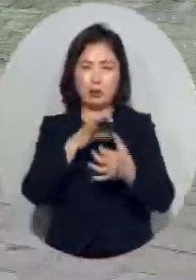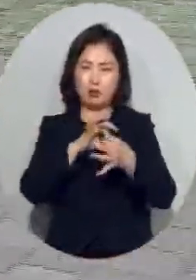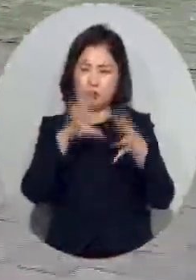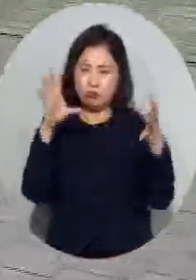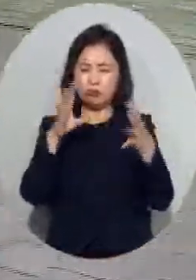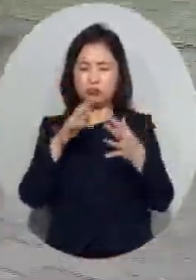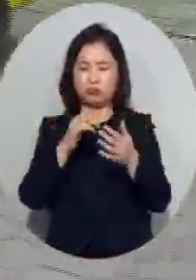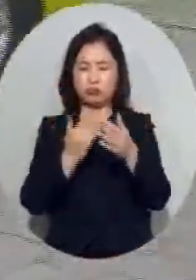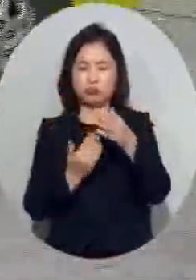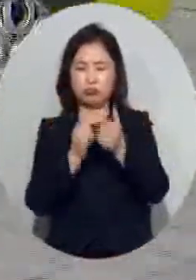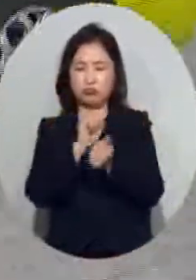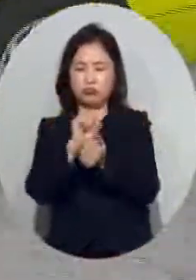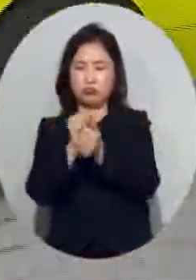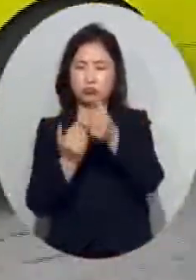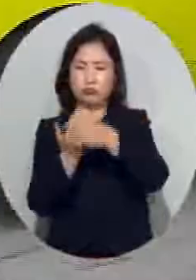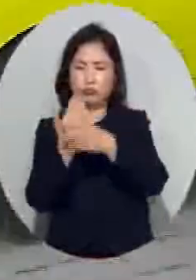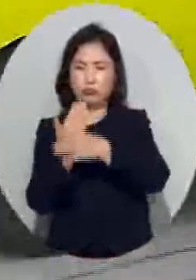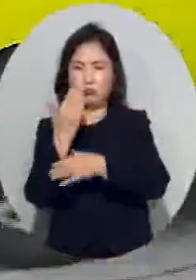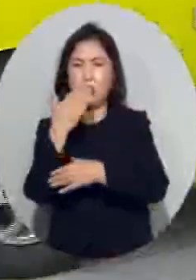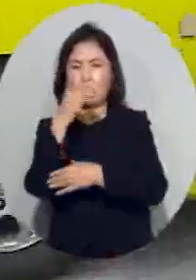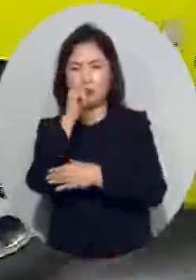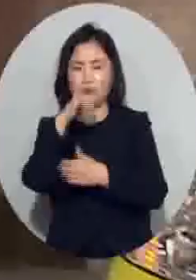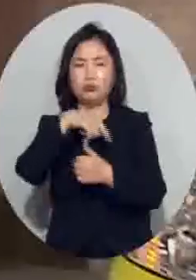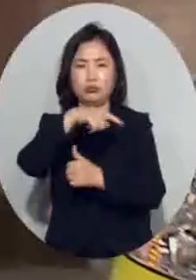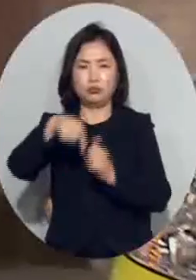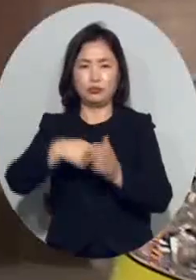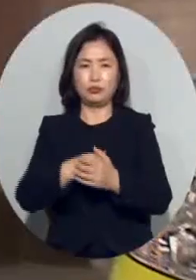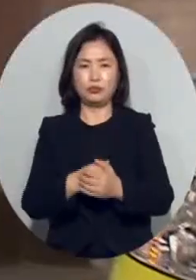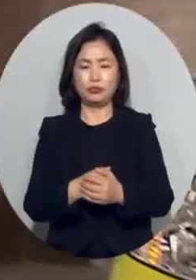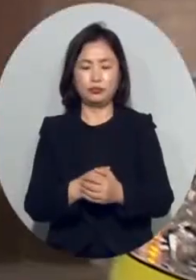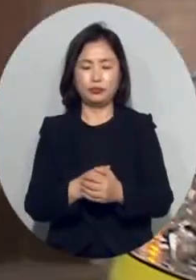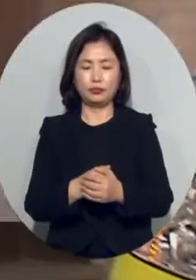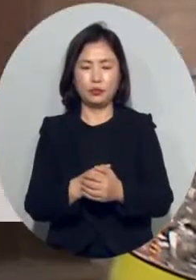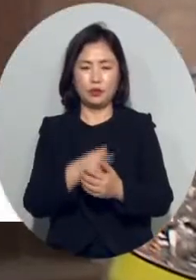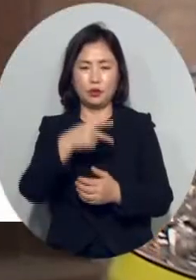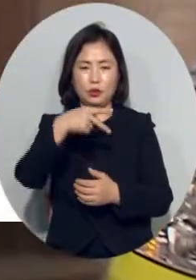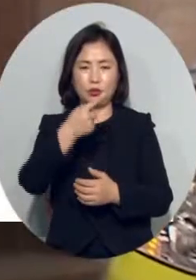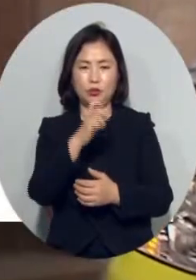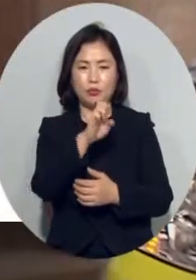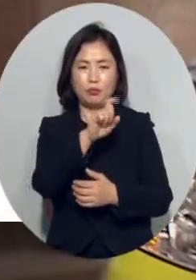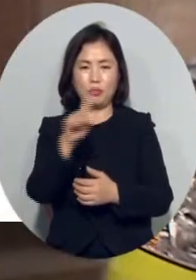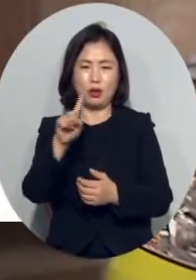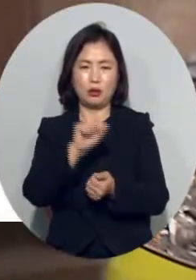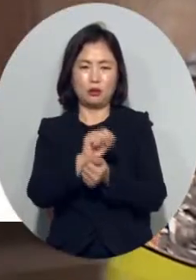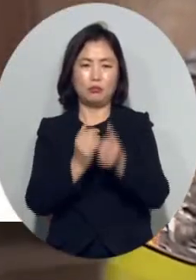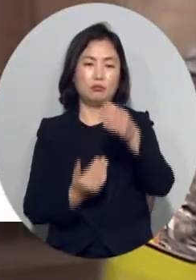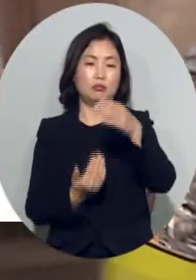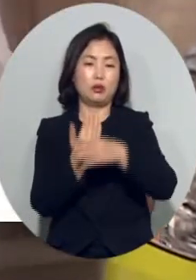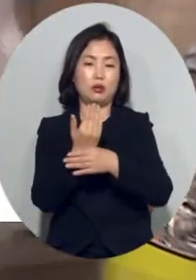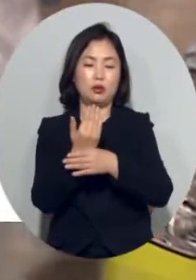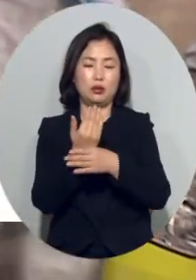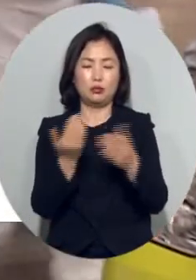감염이 언제든지 발생할 수 있다는 겁니다. 다시 돌파 감염이 좀 발생하였고 또